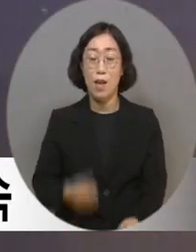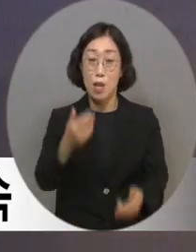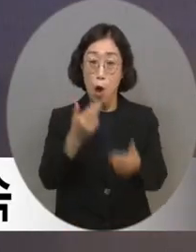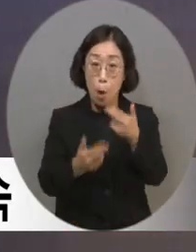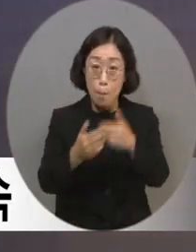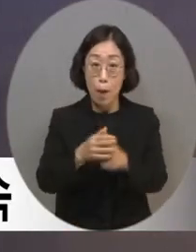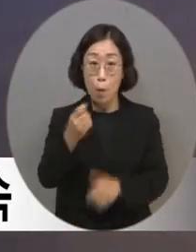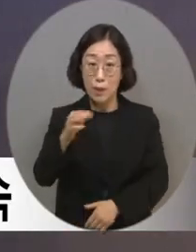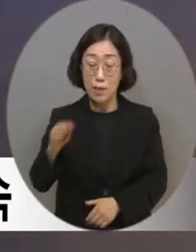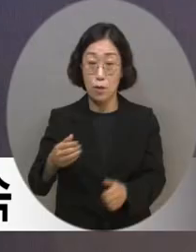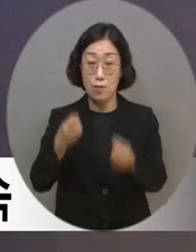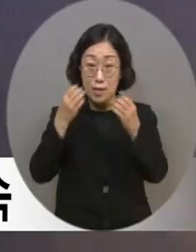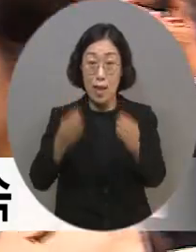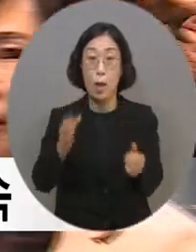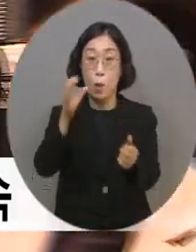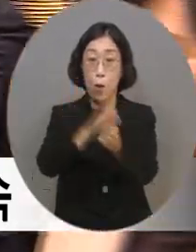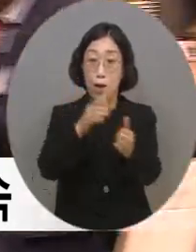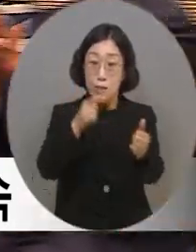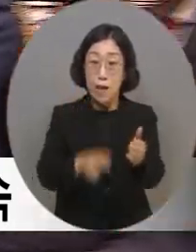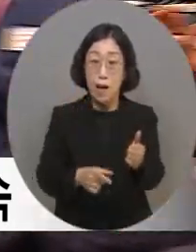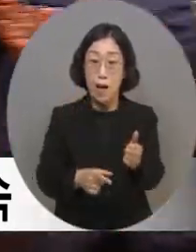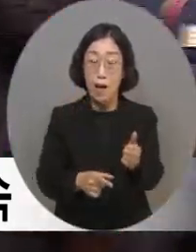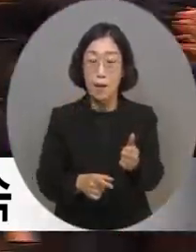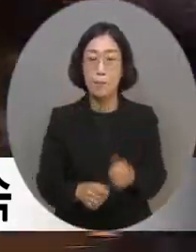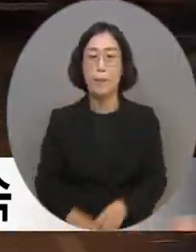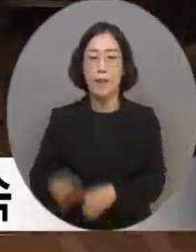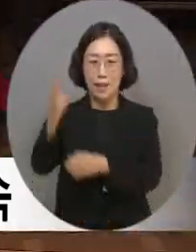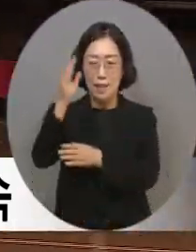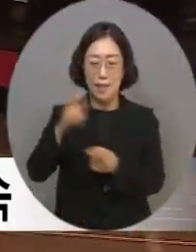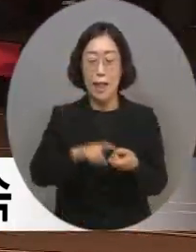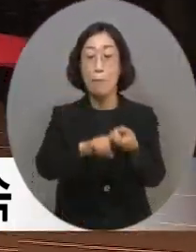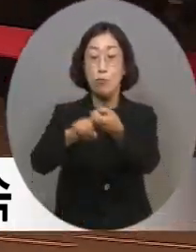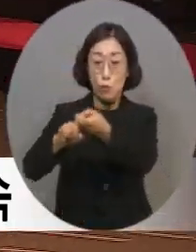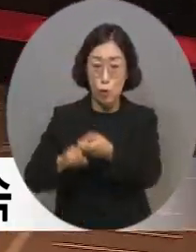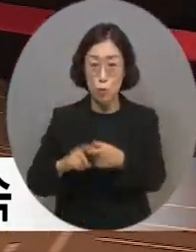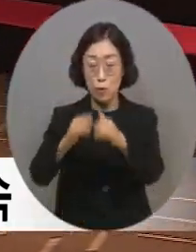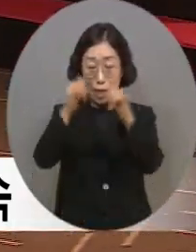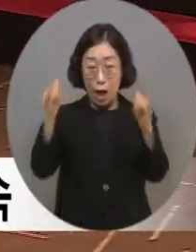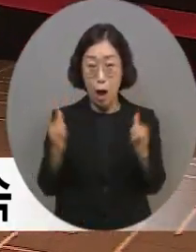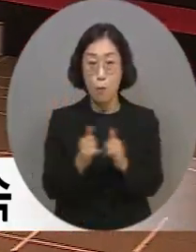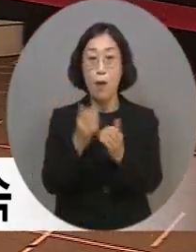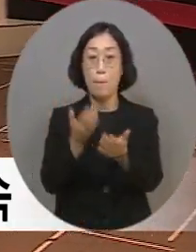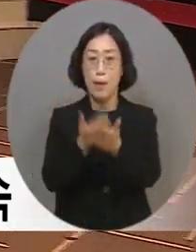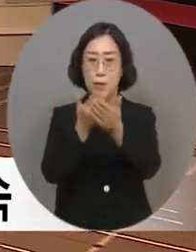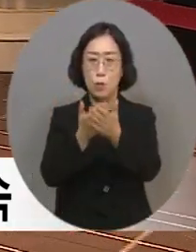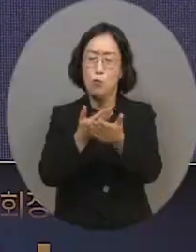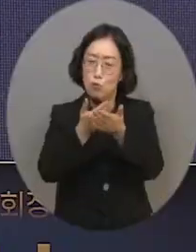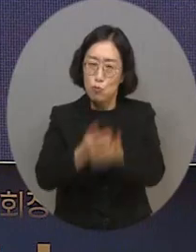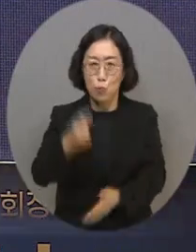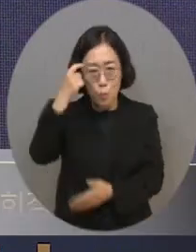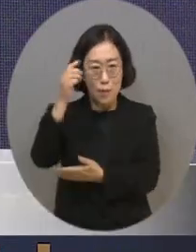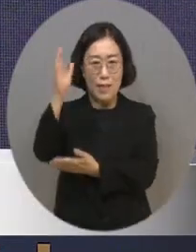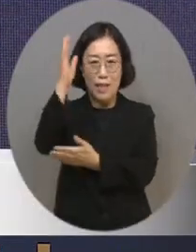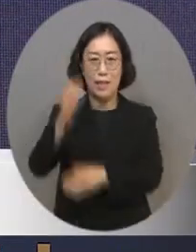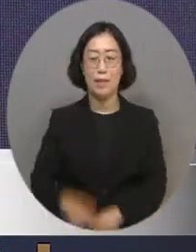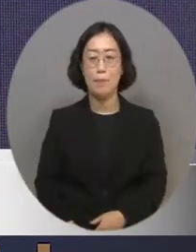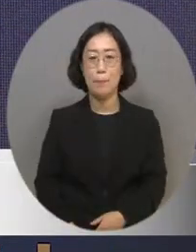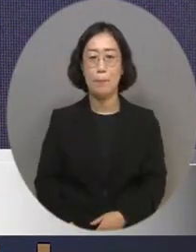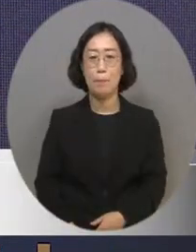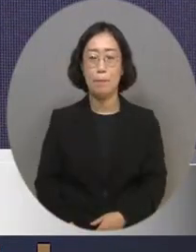한국지체장애인협회 황재현 신임 회장은 취임사에서 내부 결속과 사회 발전 기여를 강조했습니다. 이제